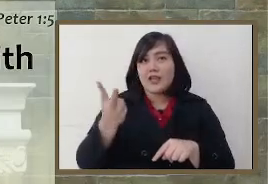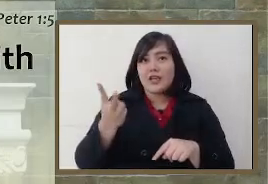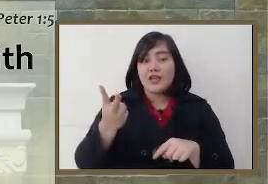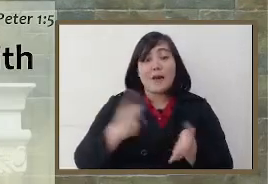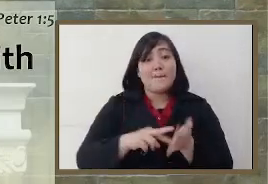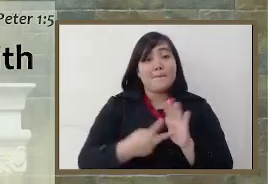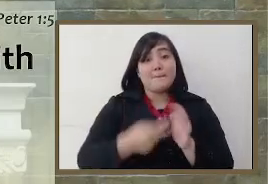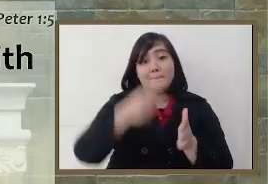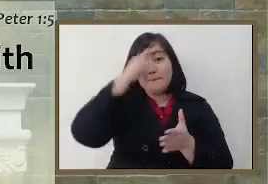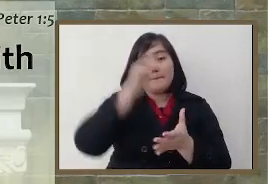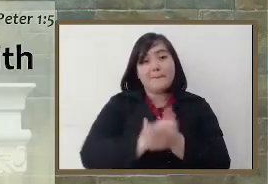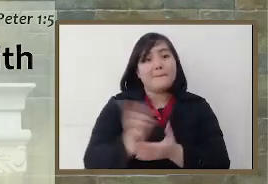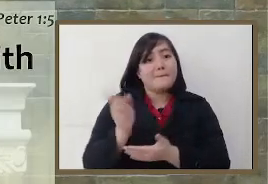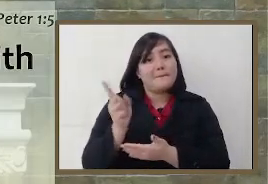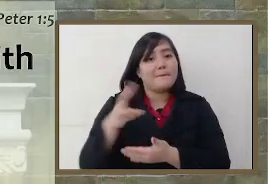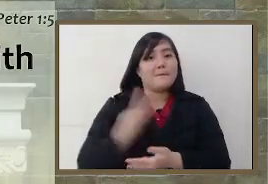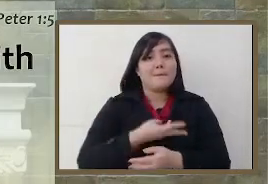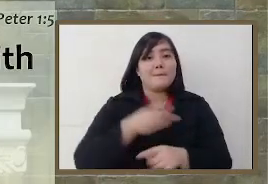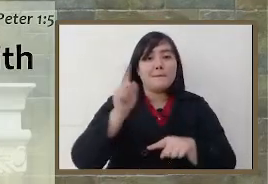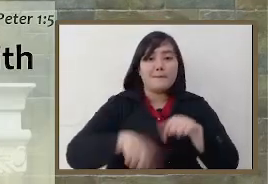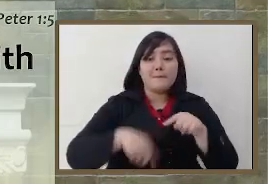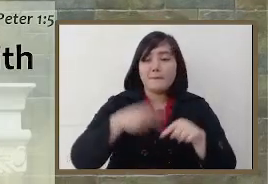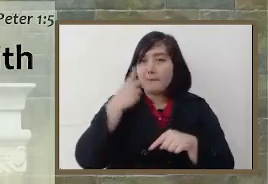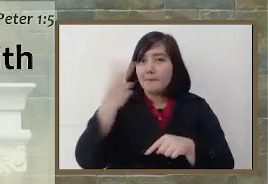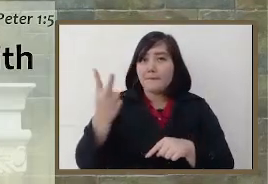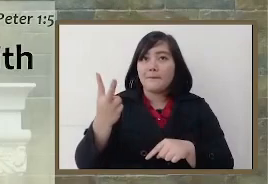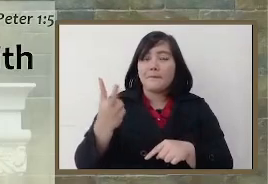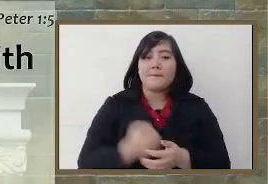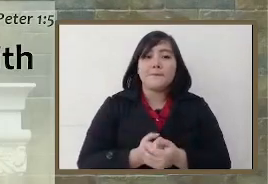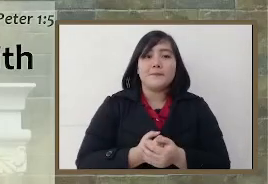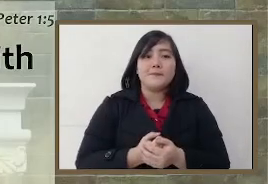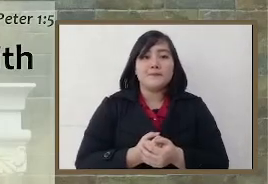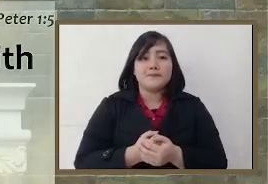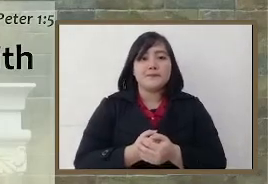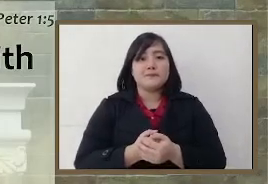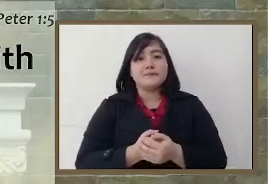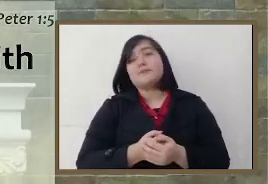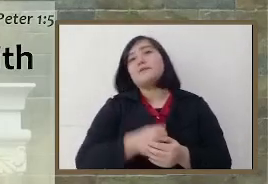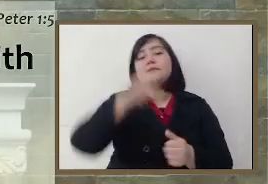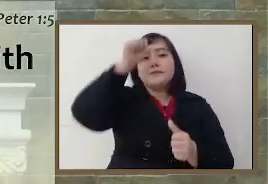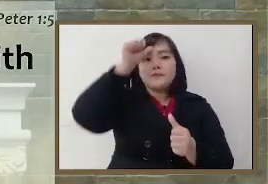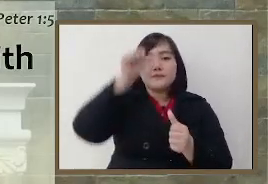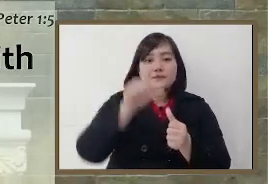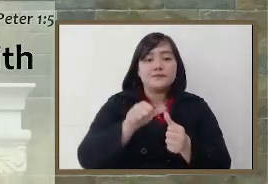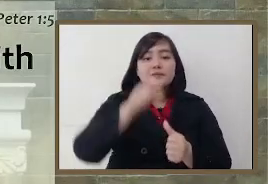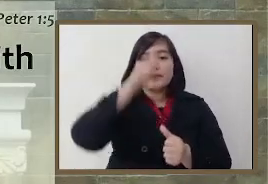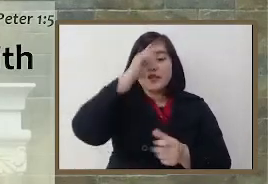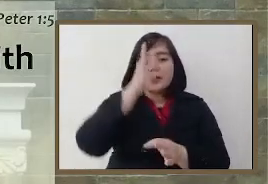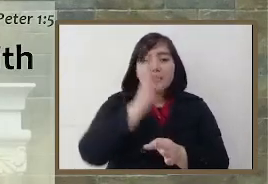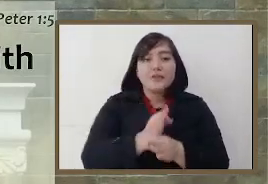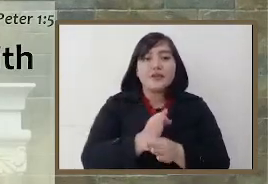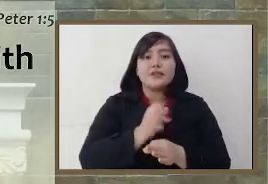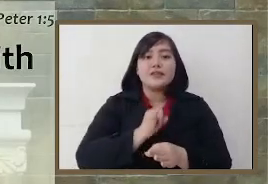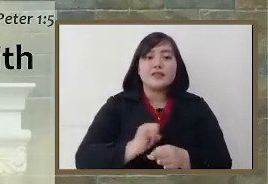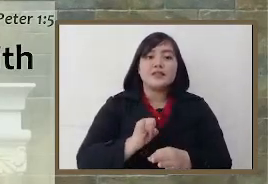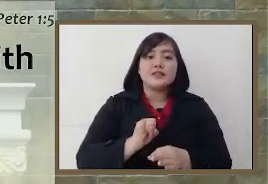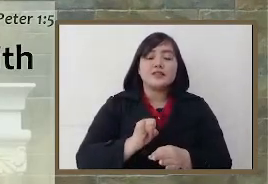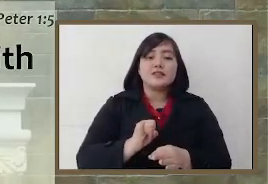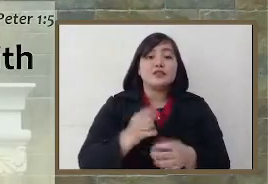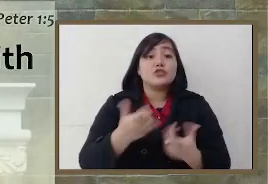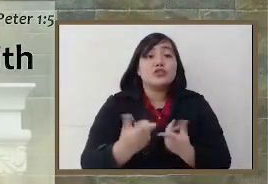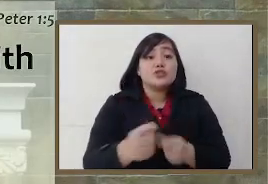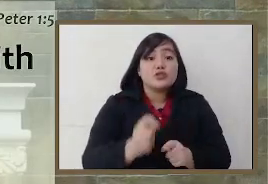nakikita po natin. You know, bagamat ang faith is, tandaan po natin, faith is taking God's